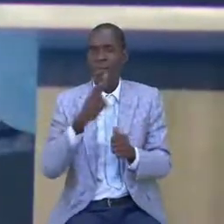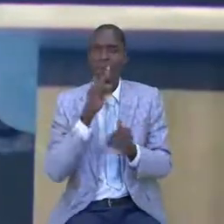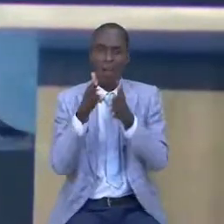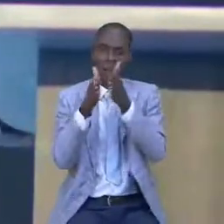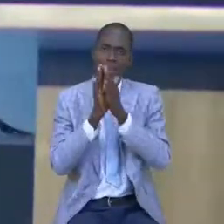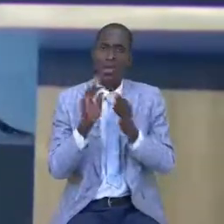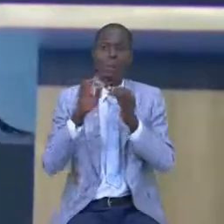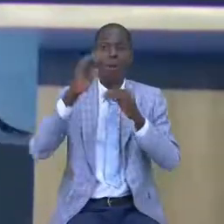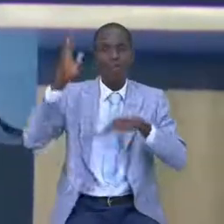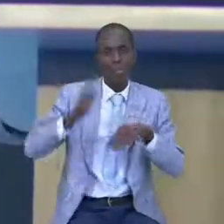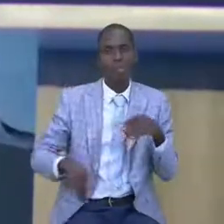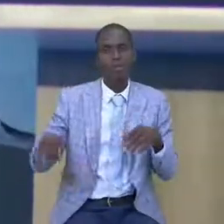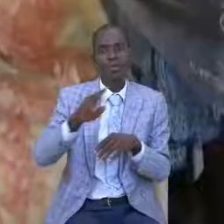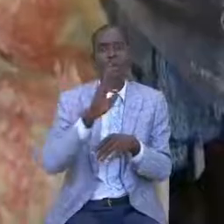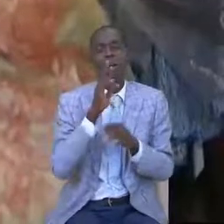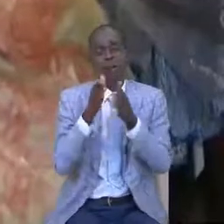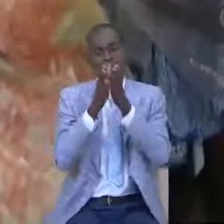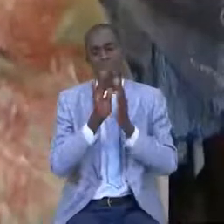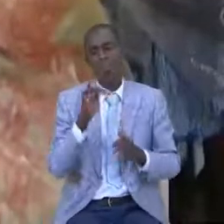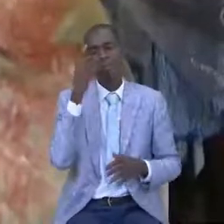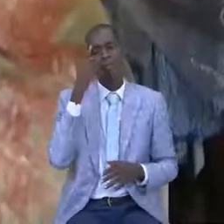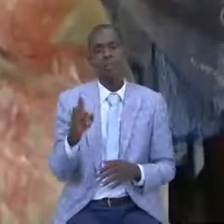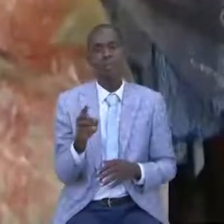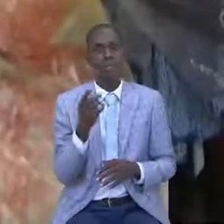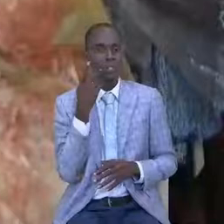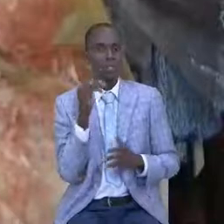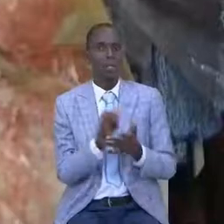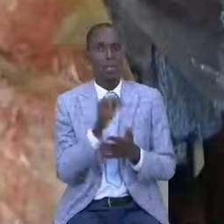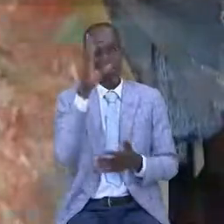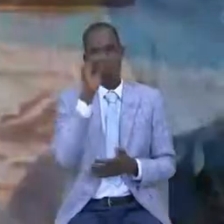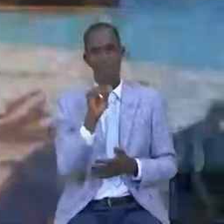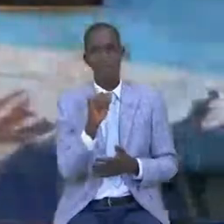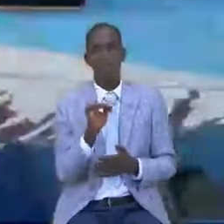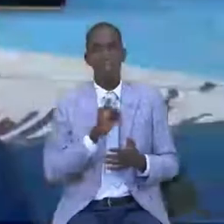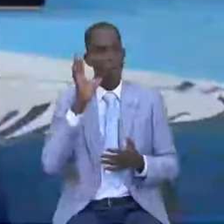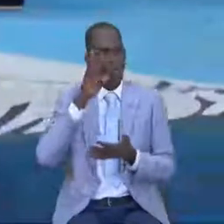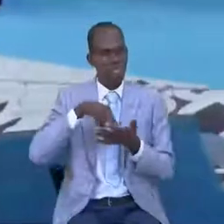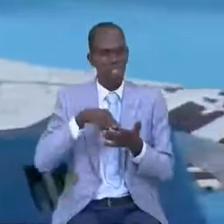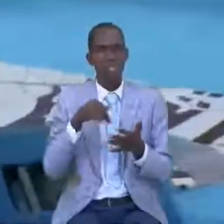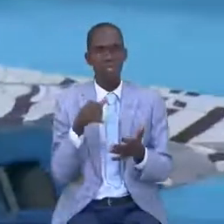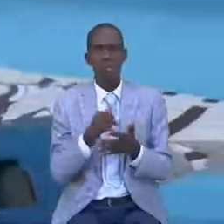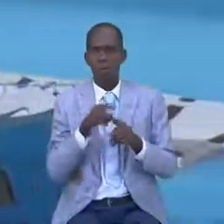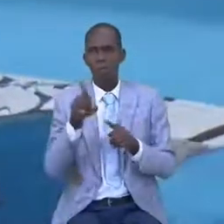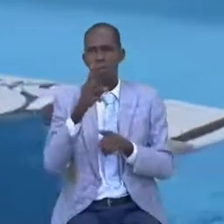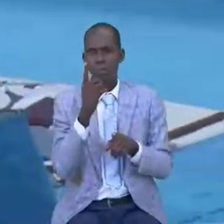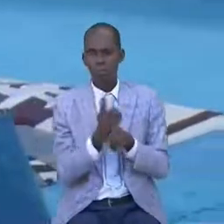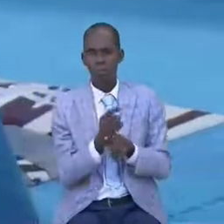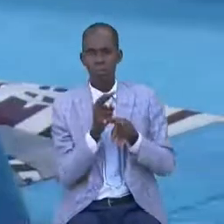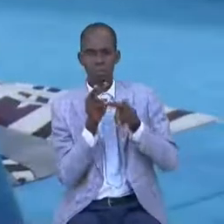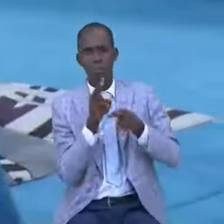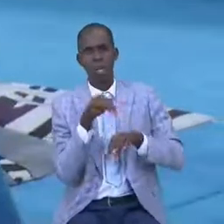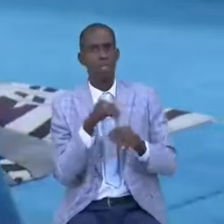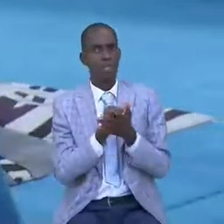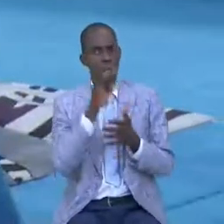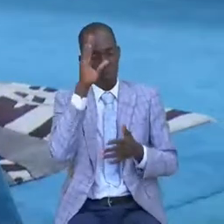que ce soir, le Seigneur va te donner au-delà de ce que tu demandes. Regardez l'homme là. Je vais